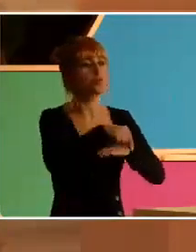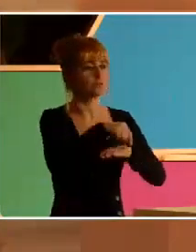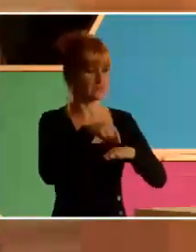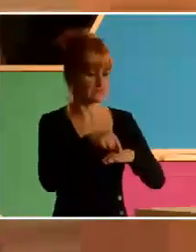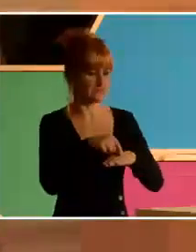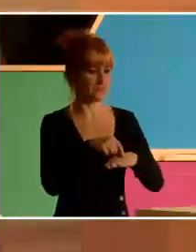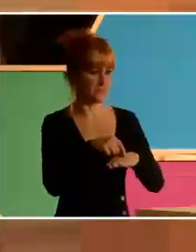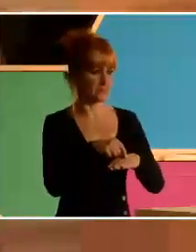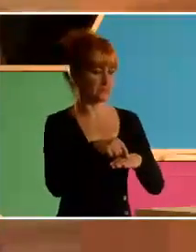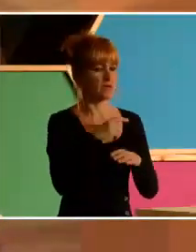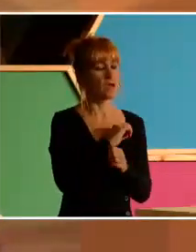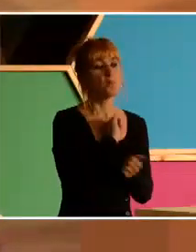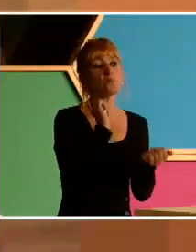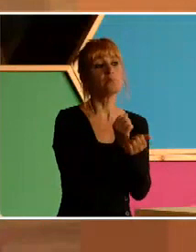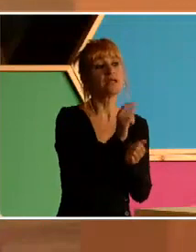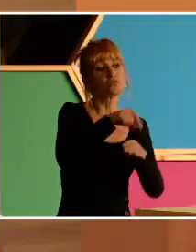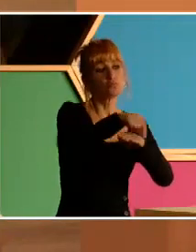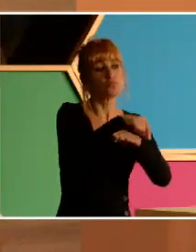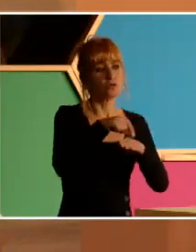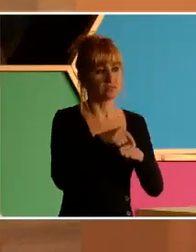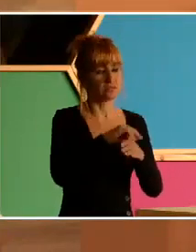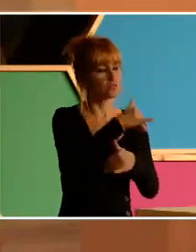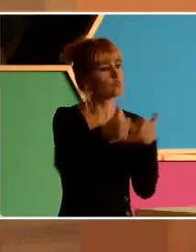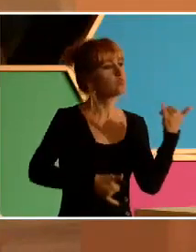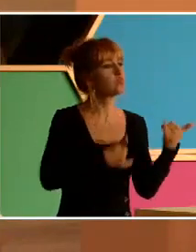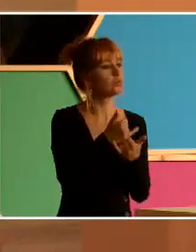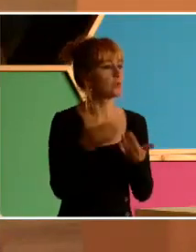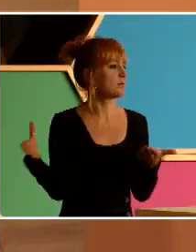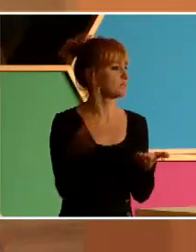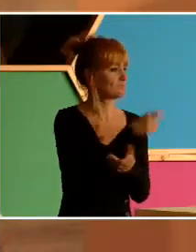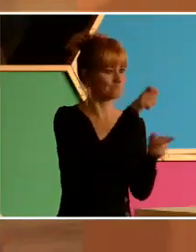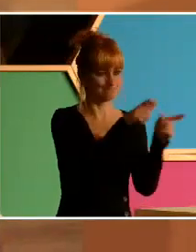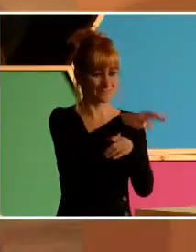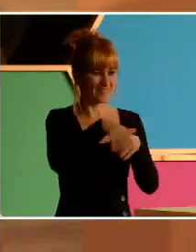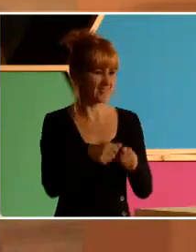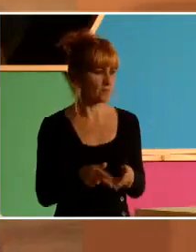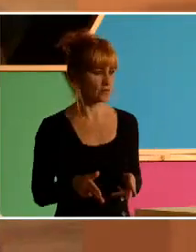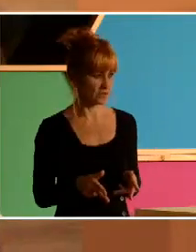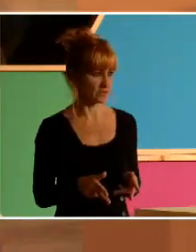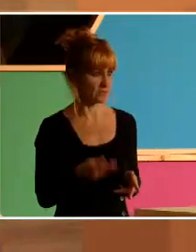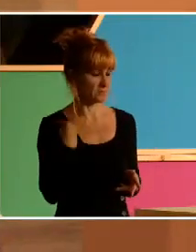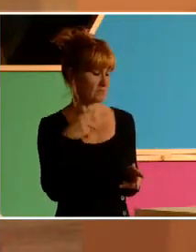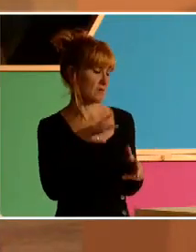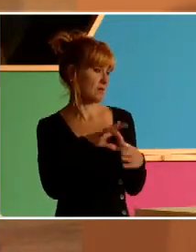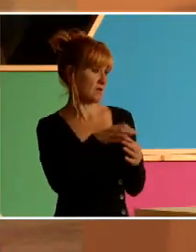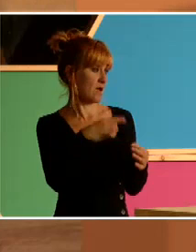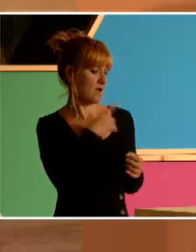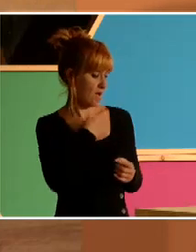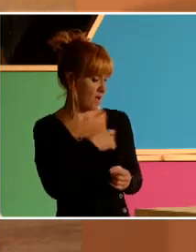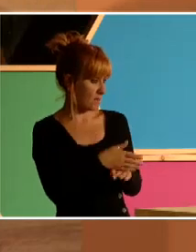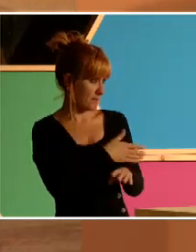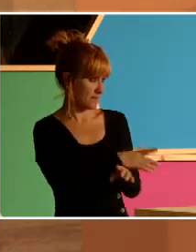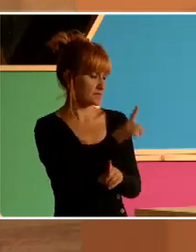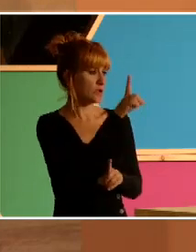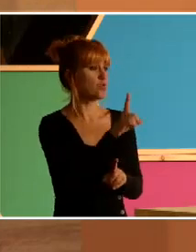presos polítics és un problema de tots els demòcrates, no? I això té a veure amb el que em preguntaves de l'1 d'octubre, no? Més enllà del debat de la